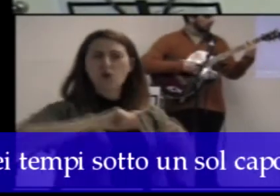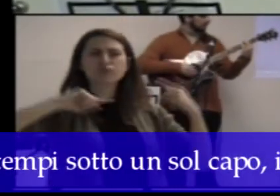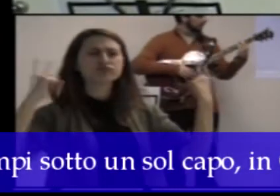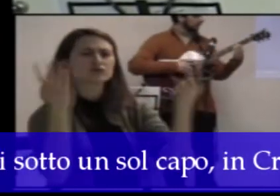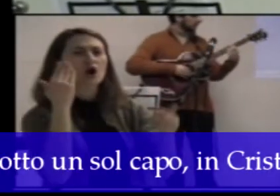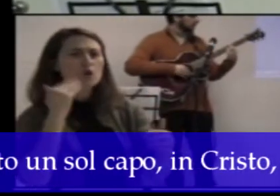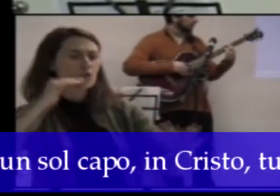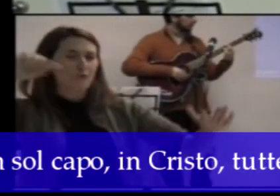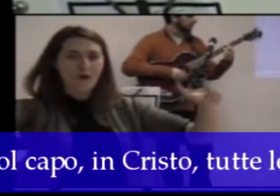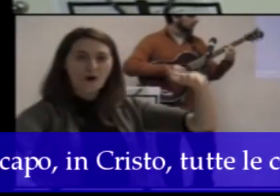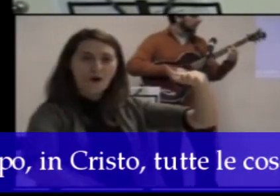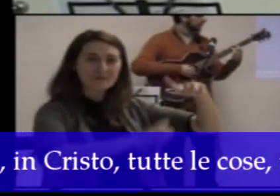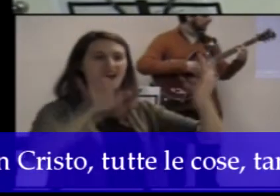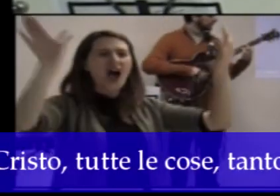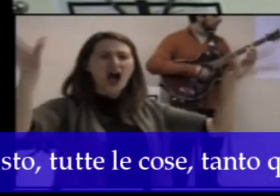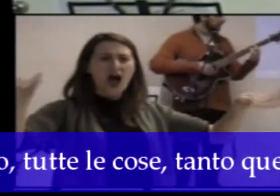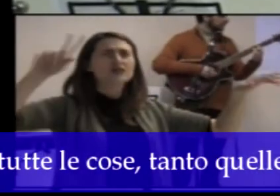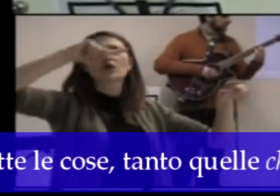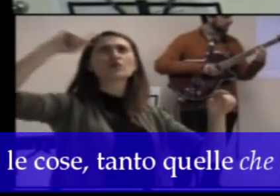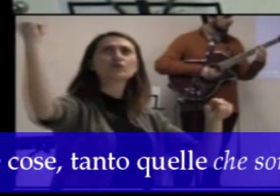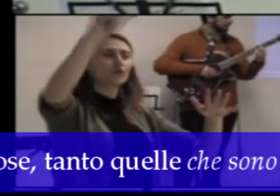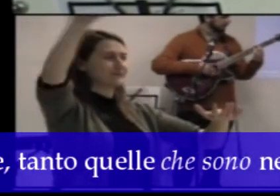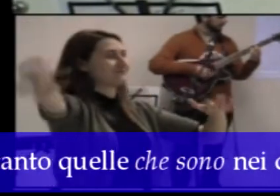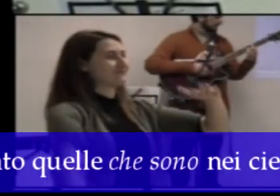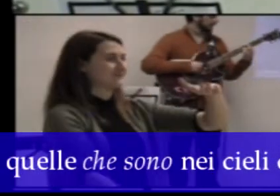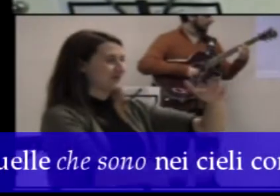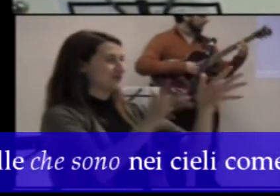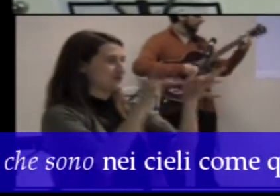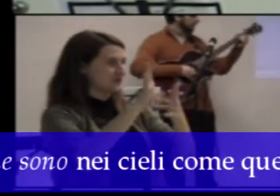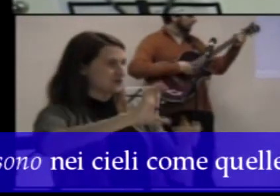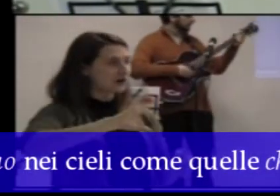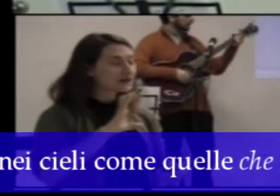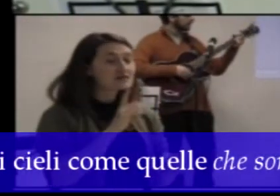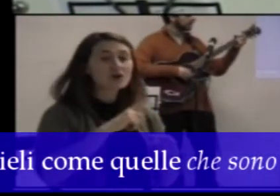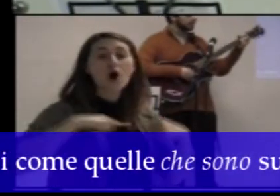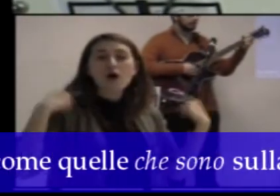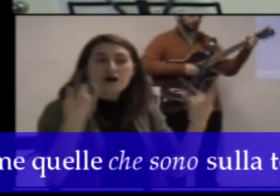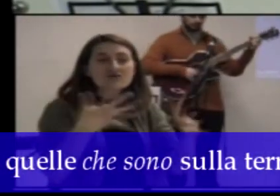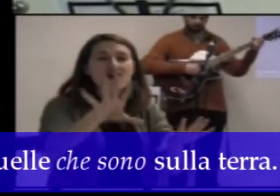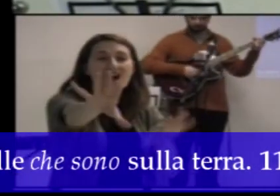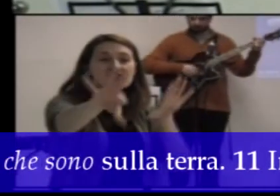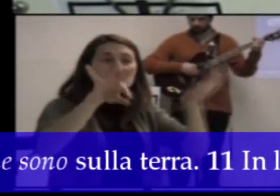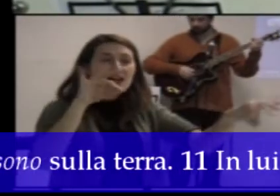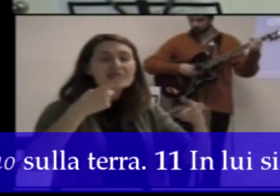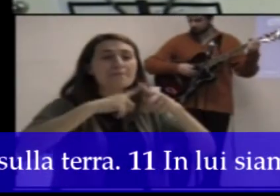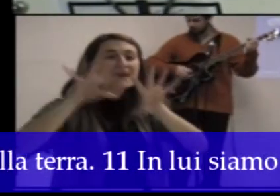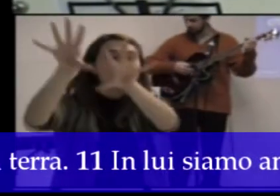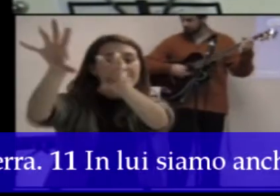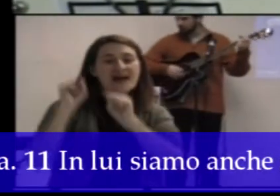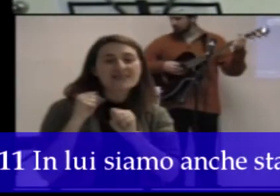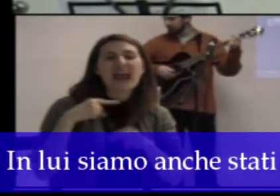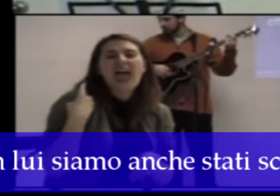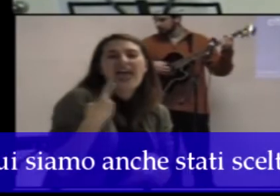nei cieli come quelle che sono sulla terra, in Lui nel quale siamo stati anche scelti per ottenere un'eredità,